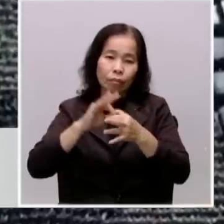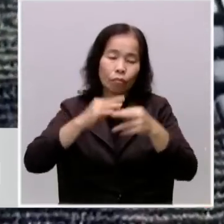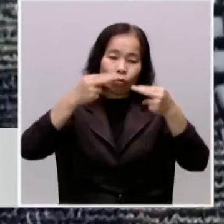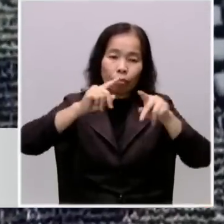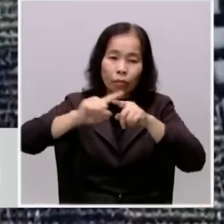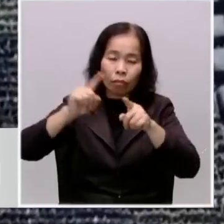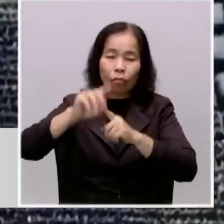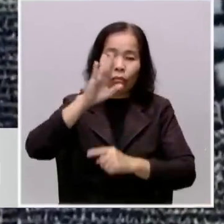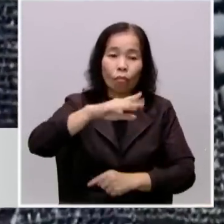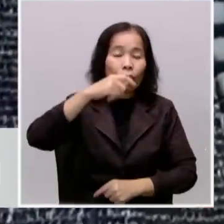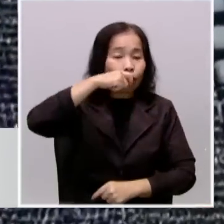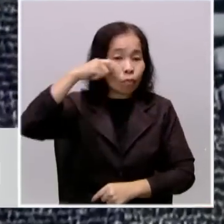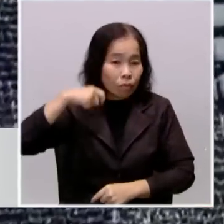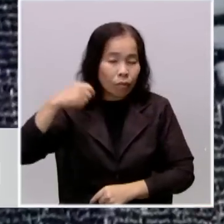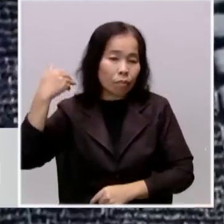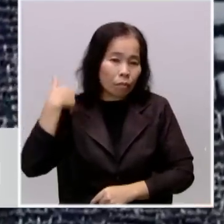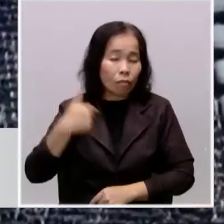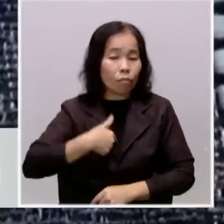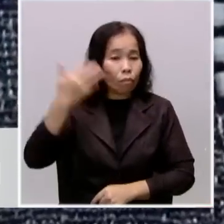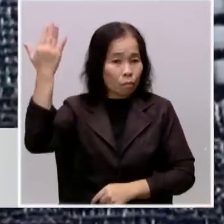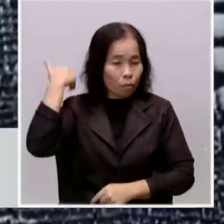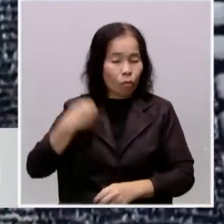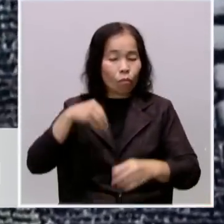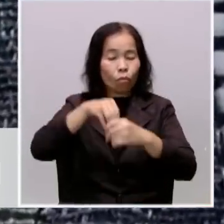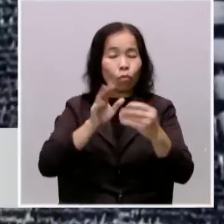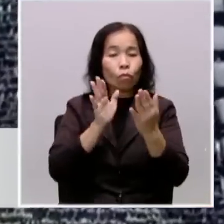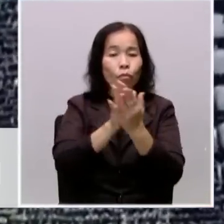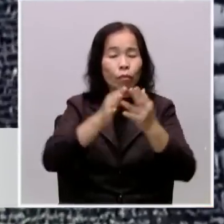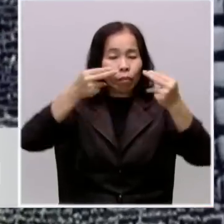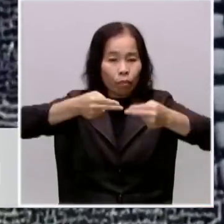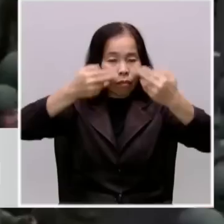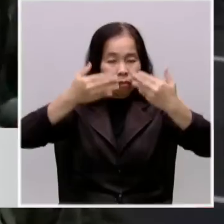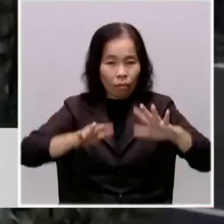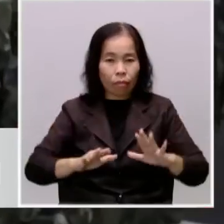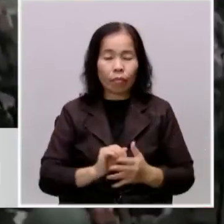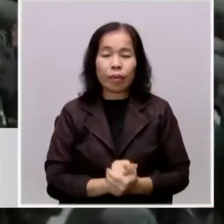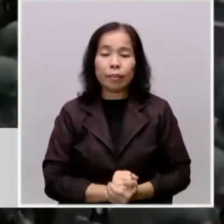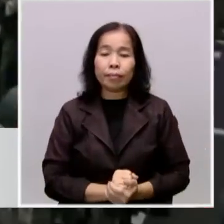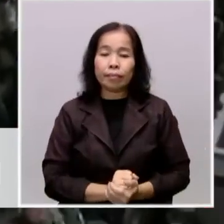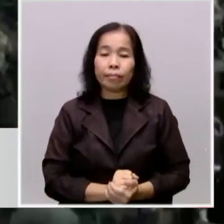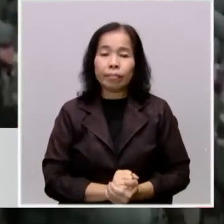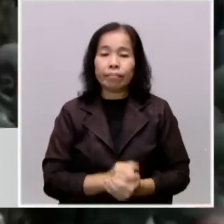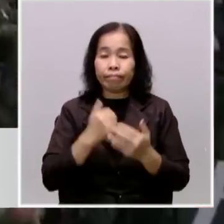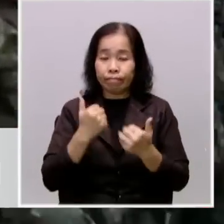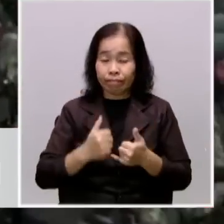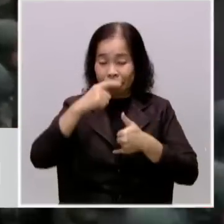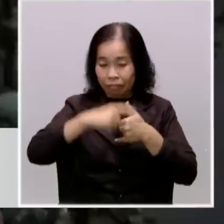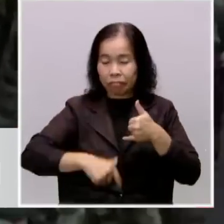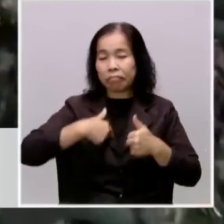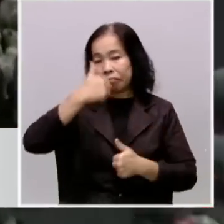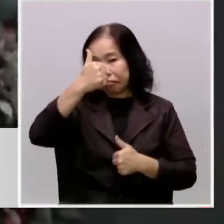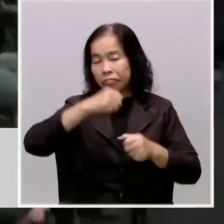ยูเครนในช่วงปี2014แล้วก็เคยเข้าไปร่วมรบในสมรภูมิซีเรียด้วยค่ะเพราะฉะนั้นปริโกซินสามารถระดมนัก